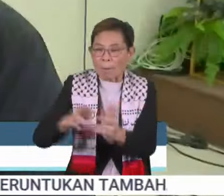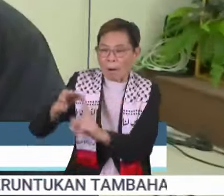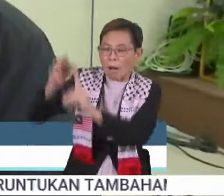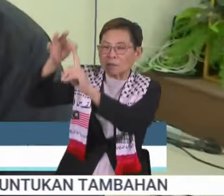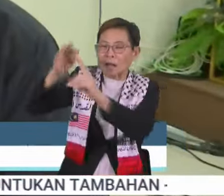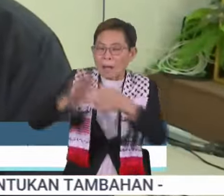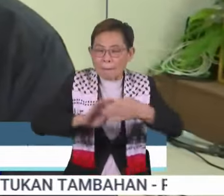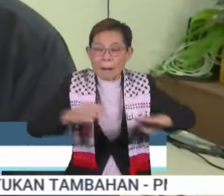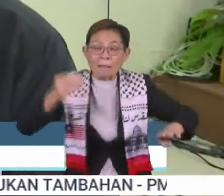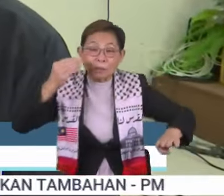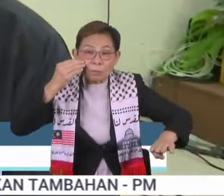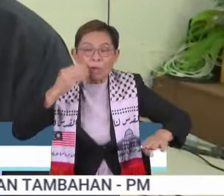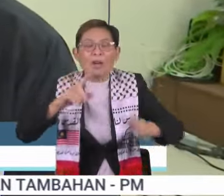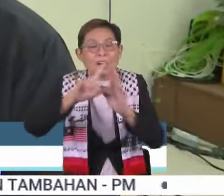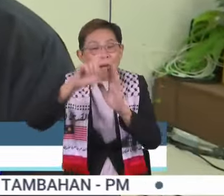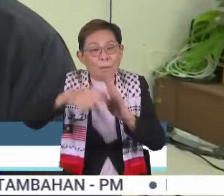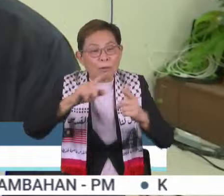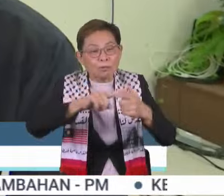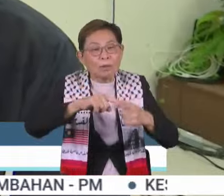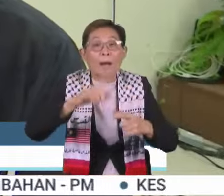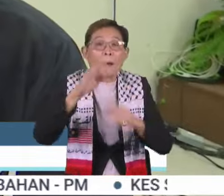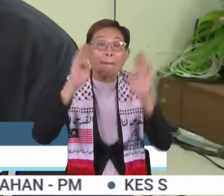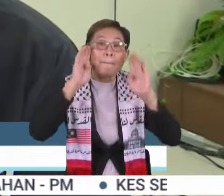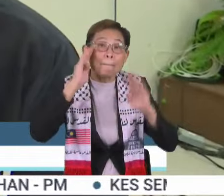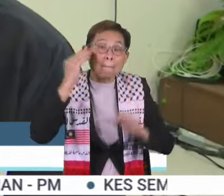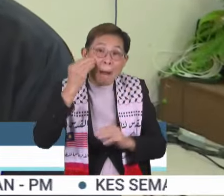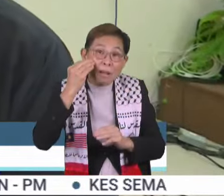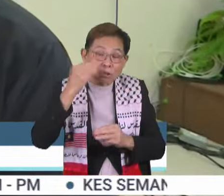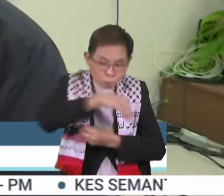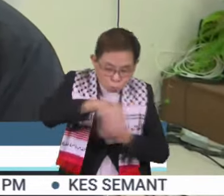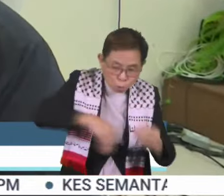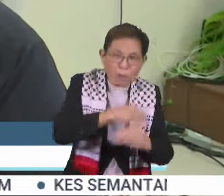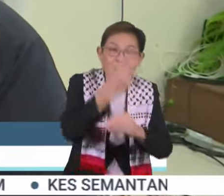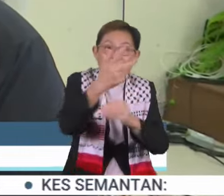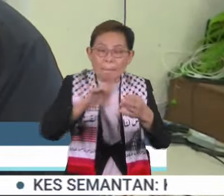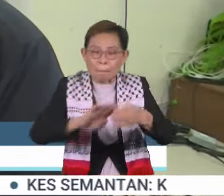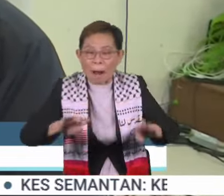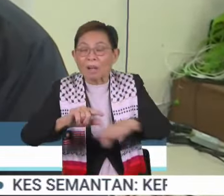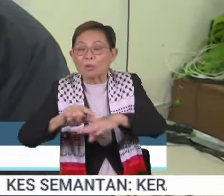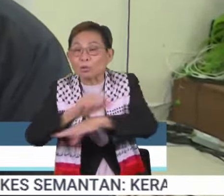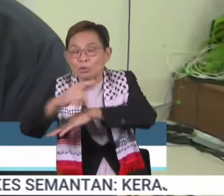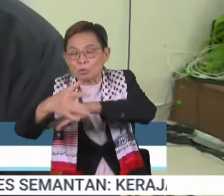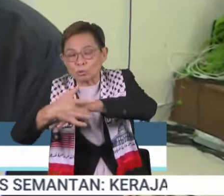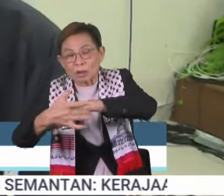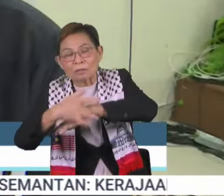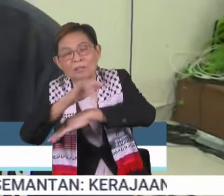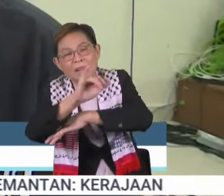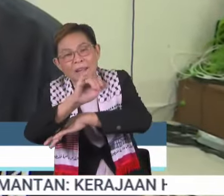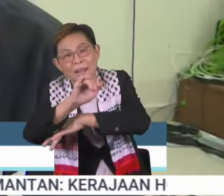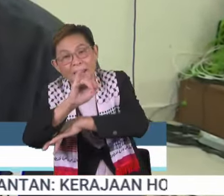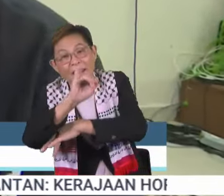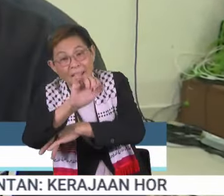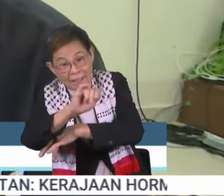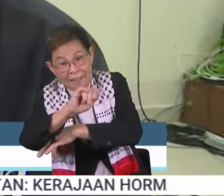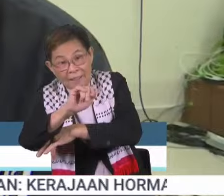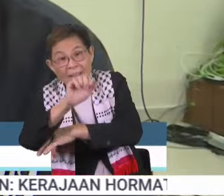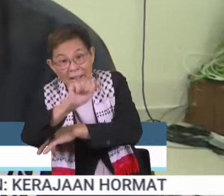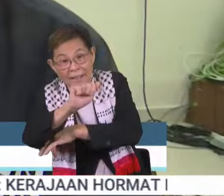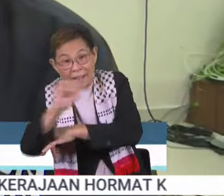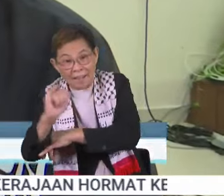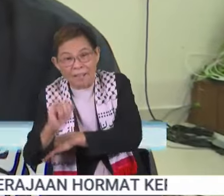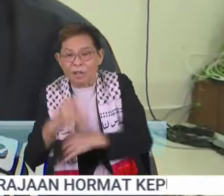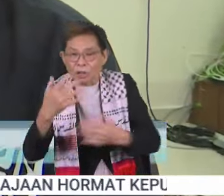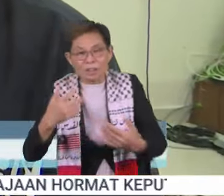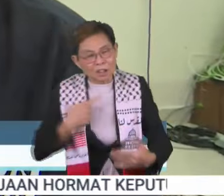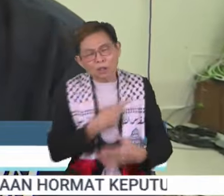khas bahasa Melayu kemudian dialihkan kepada tiga bahasa menggunakan teknologi AI. Produksi telah bersedia untuk